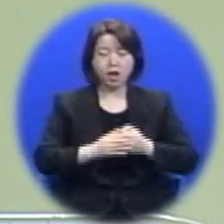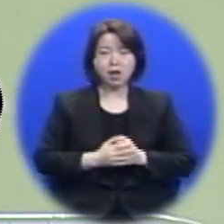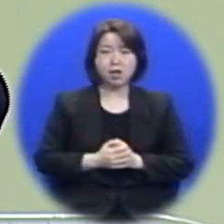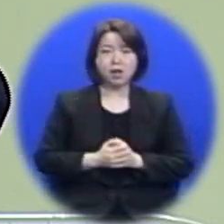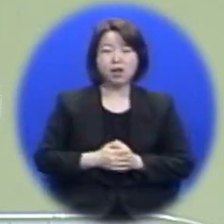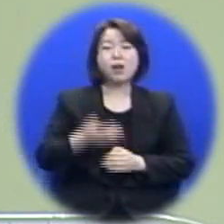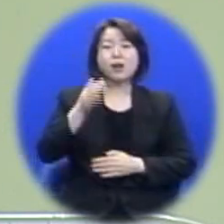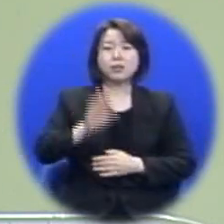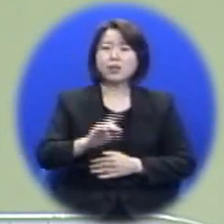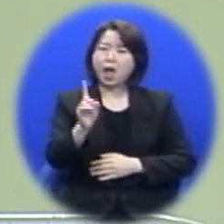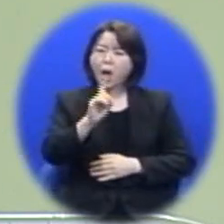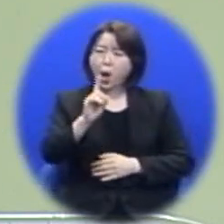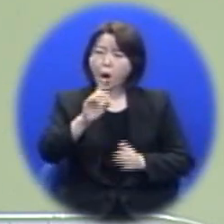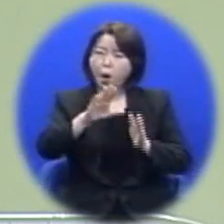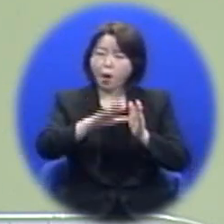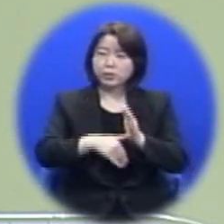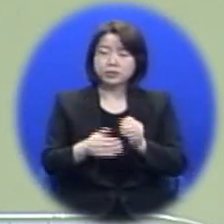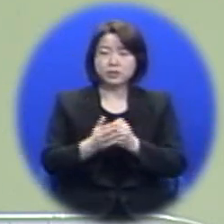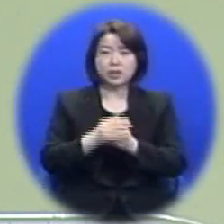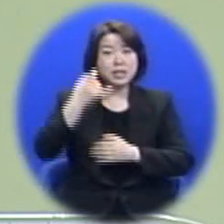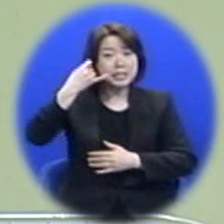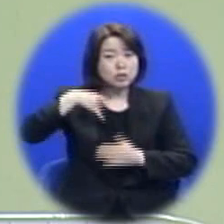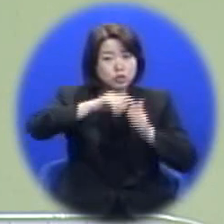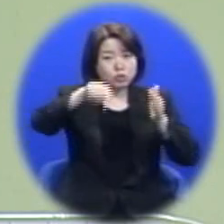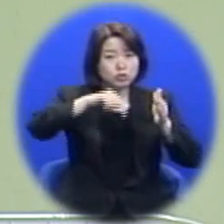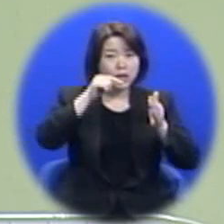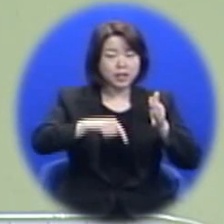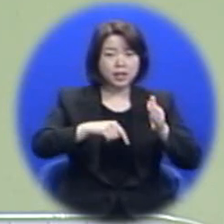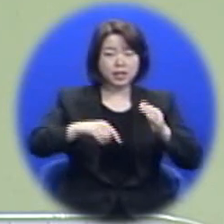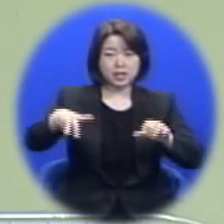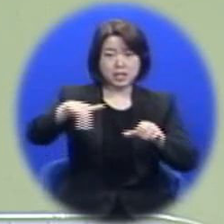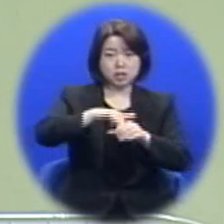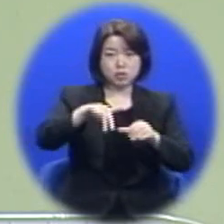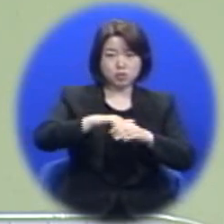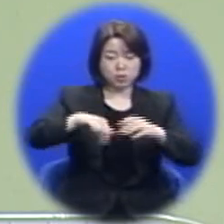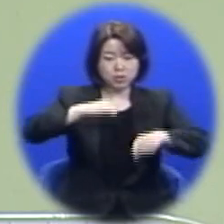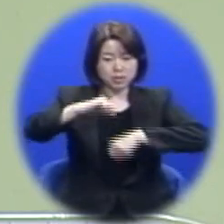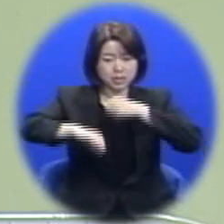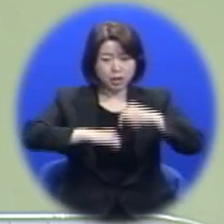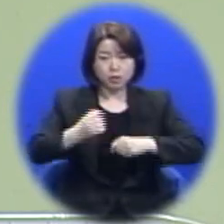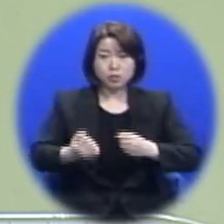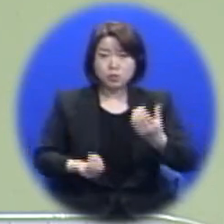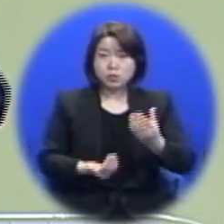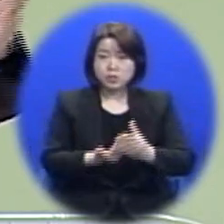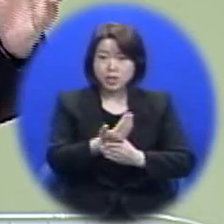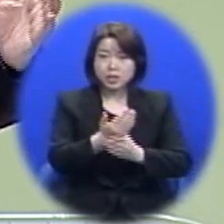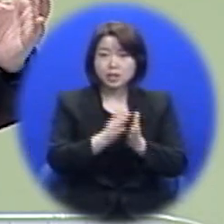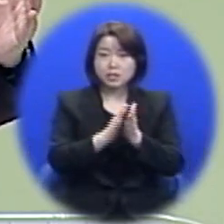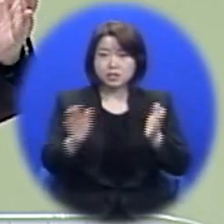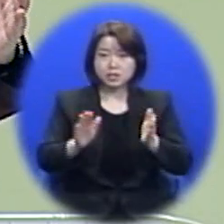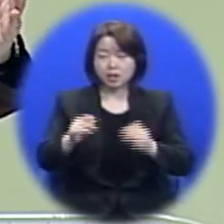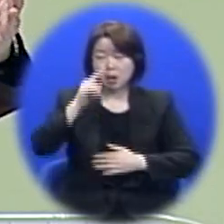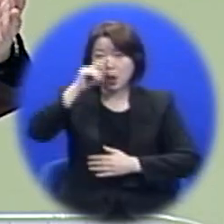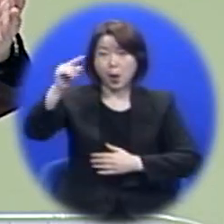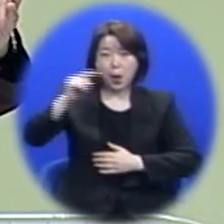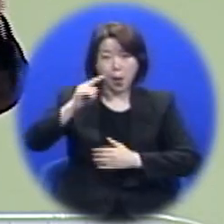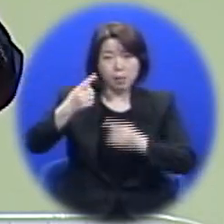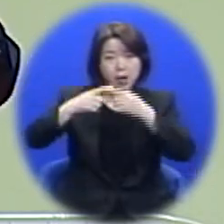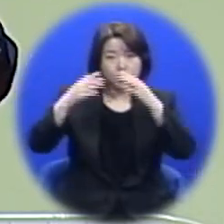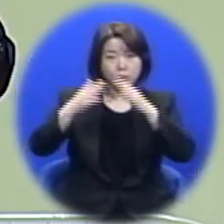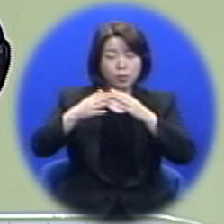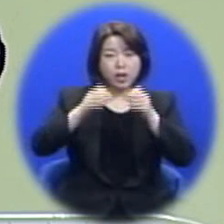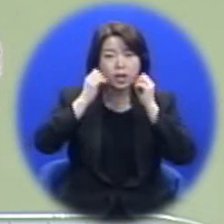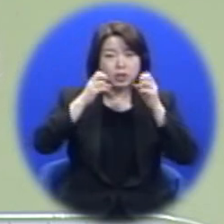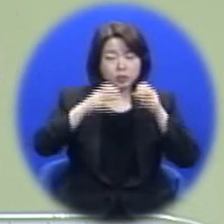어느 드 중국의 종교의 자유가 좀 생기기 시작하고 그리고 서방 교회와 선교 단체에서